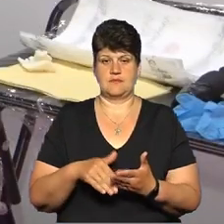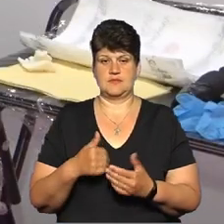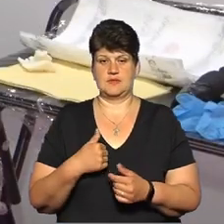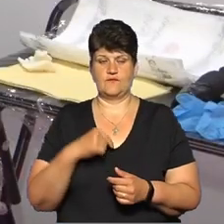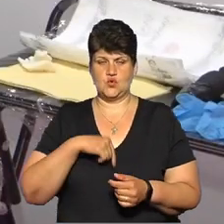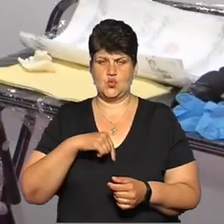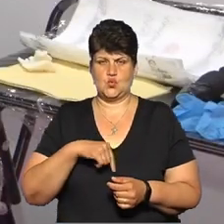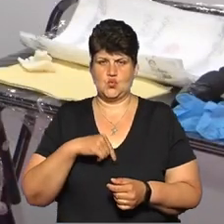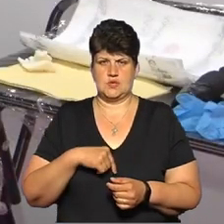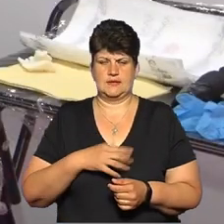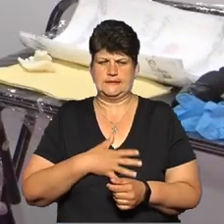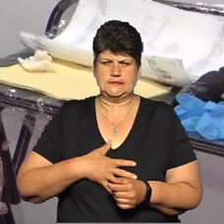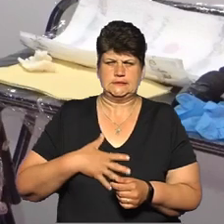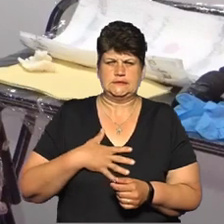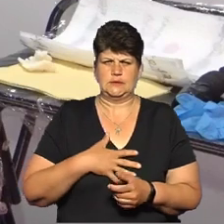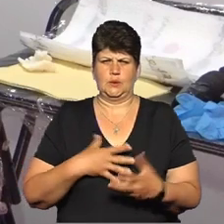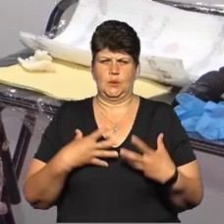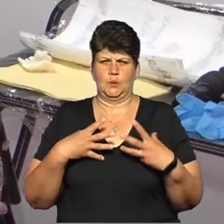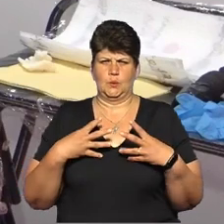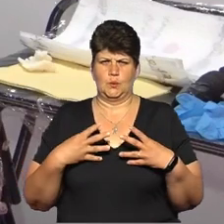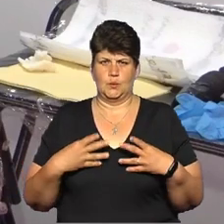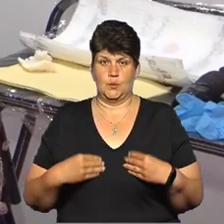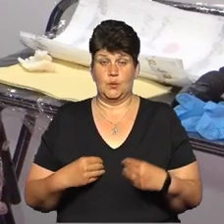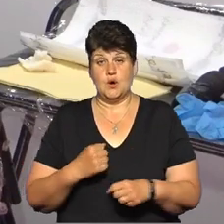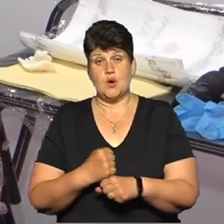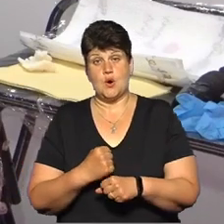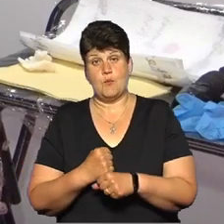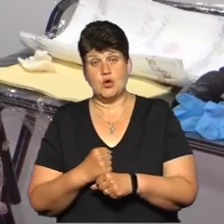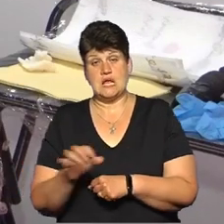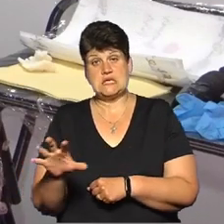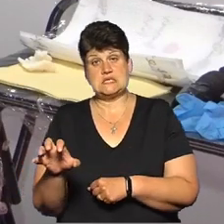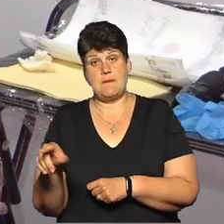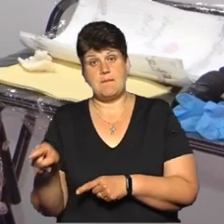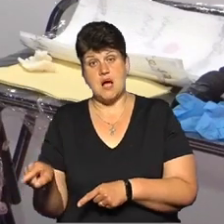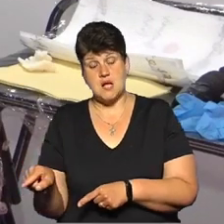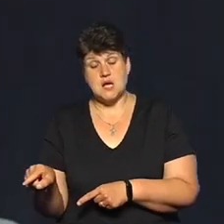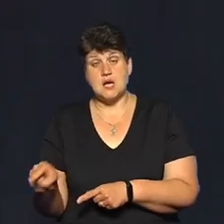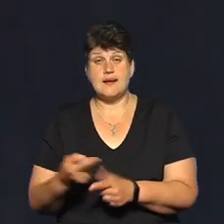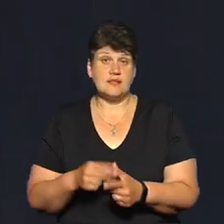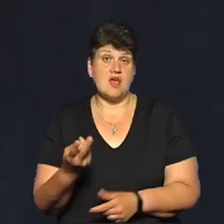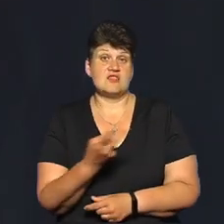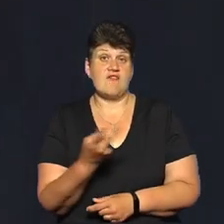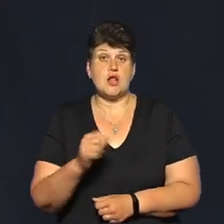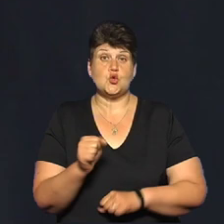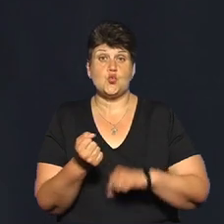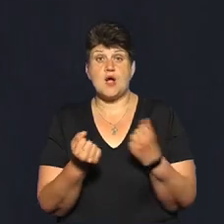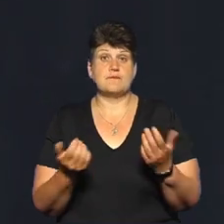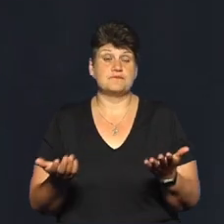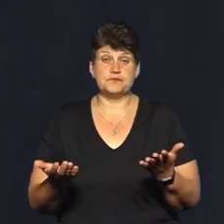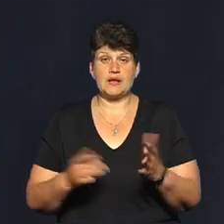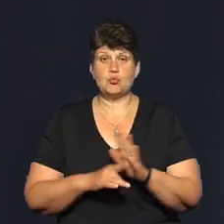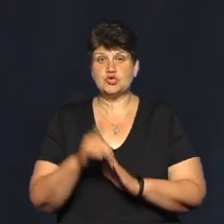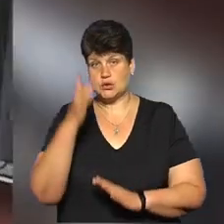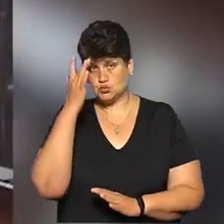такими переживаниями, страхами. Работа, собака – это 2 твоих друга. На початку літа російська